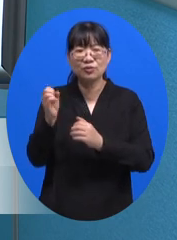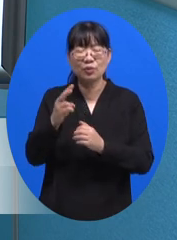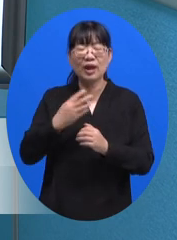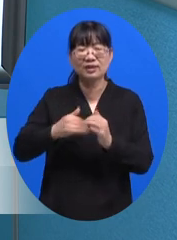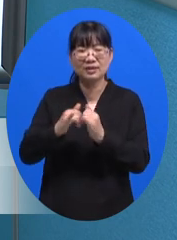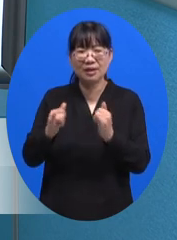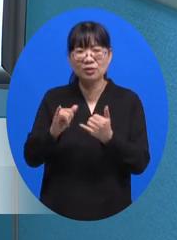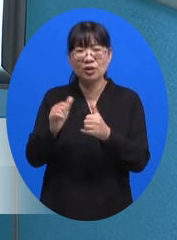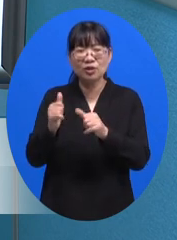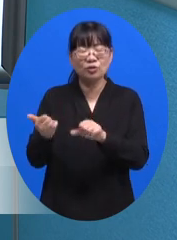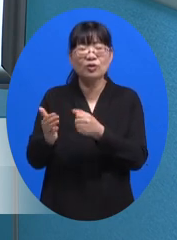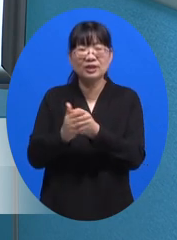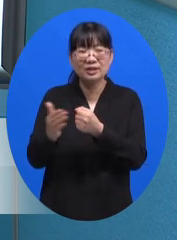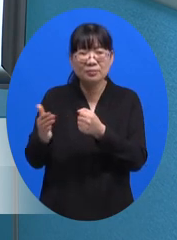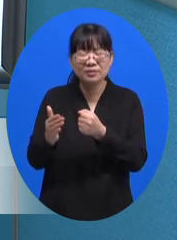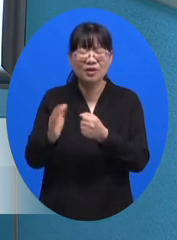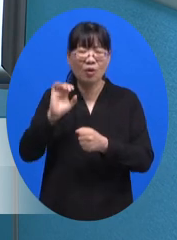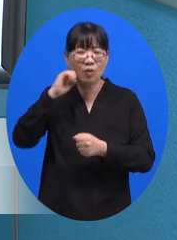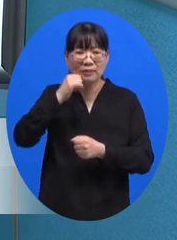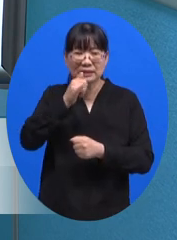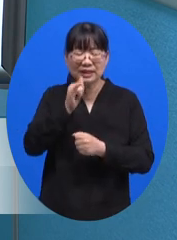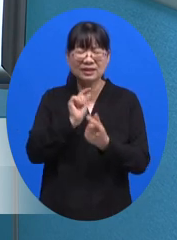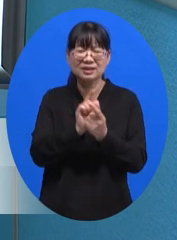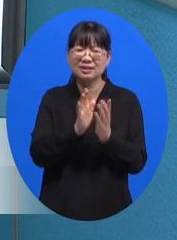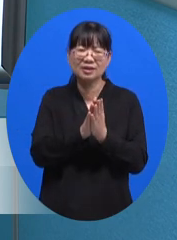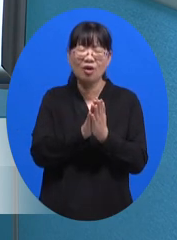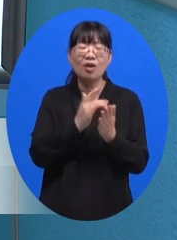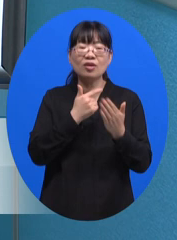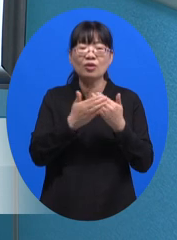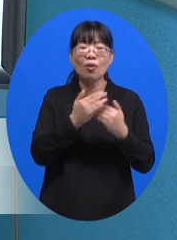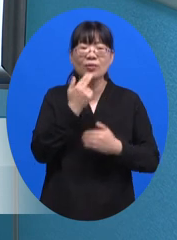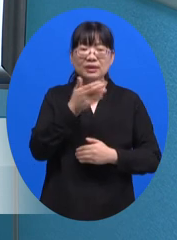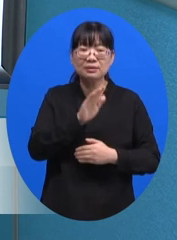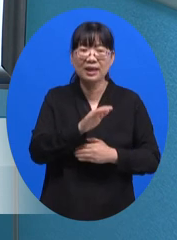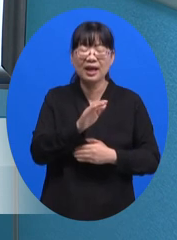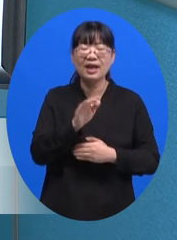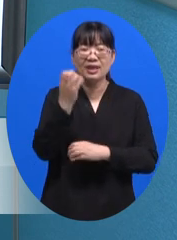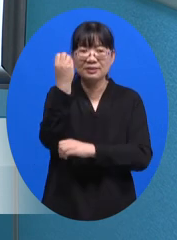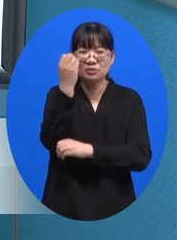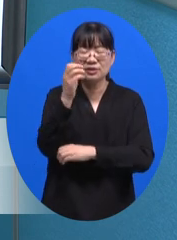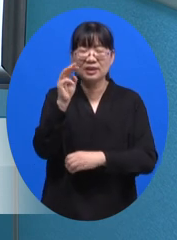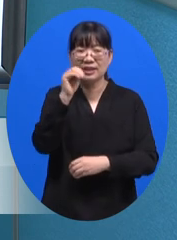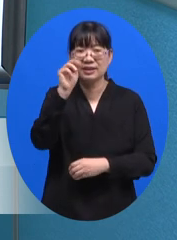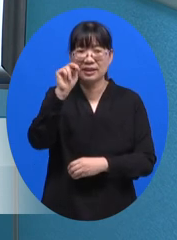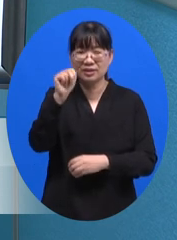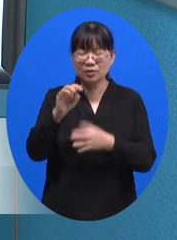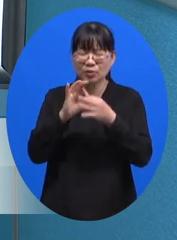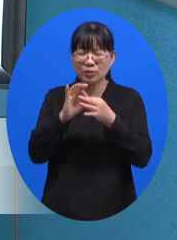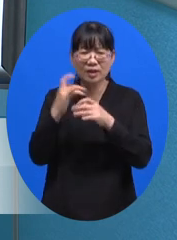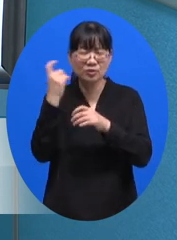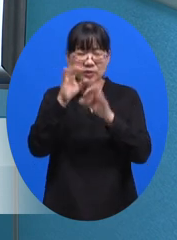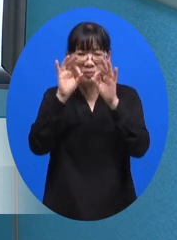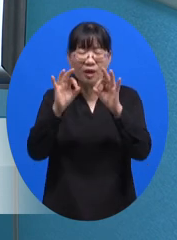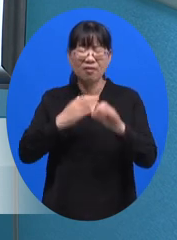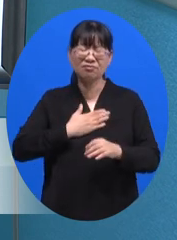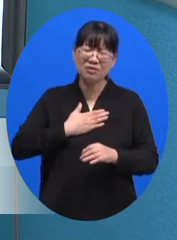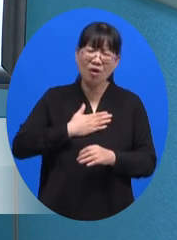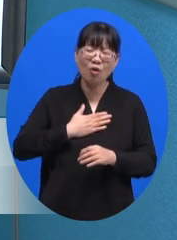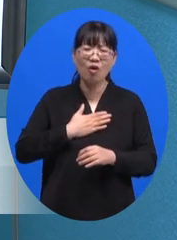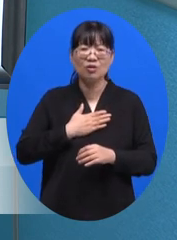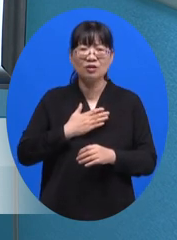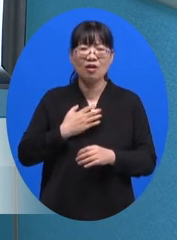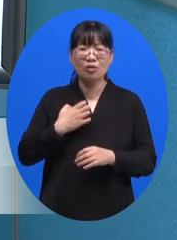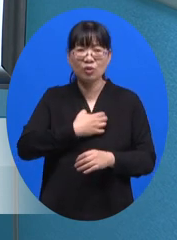그리고 직접적으로 연관은 없지만 언론이나 SNS 등을 통해서 소식을 접한 후에 정서적으로 불안하거나 신체